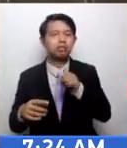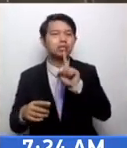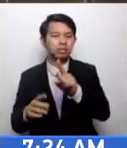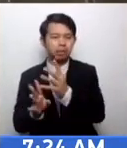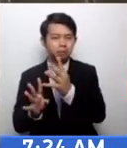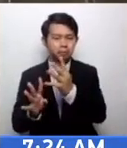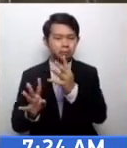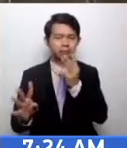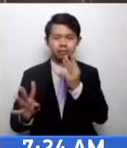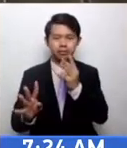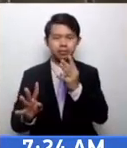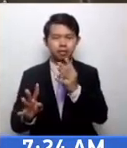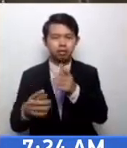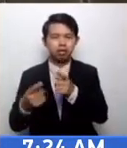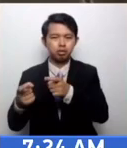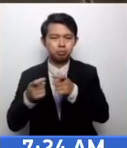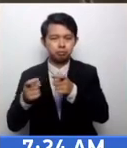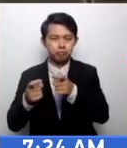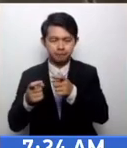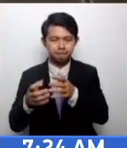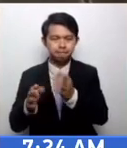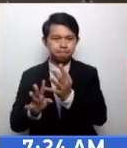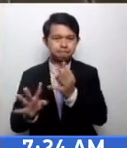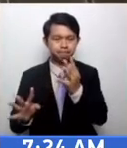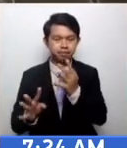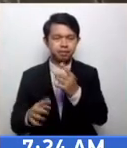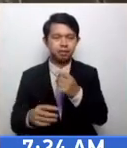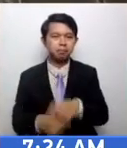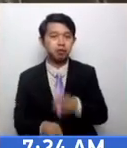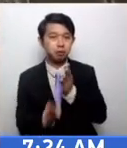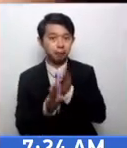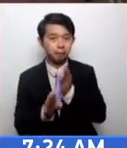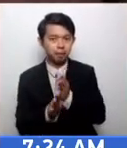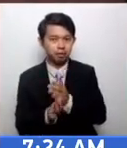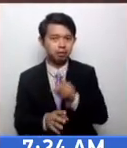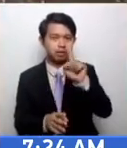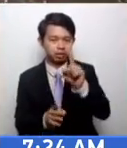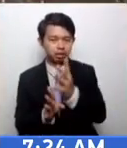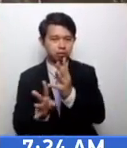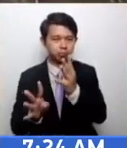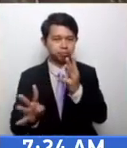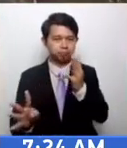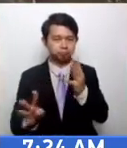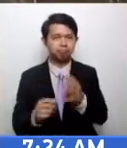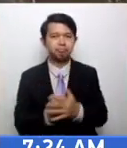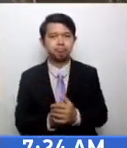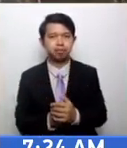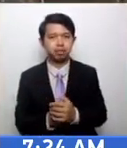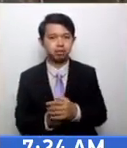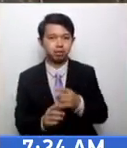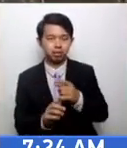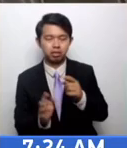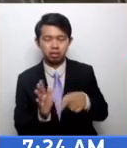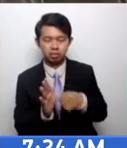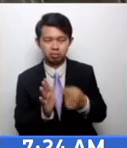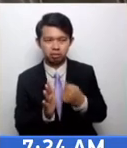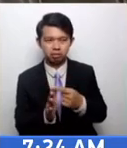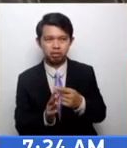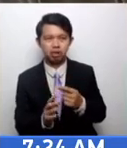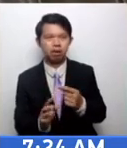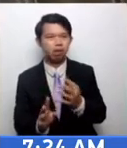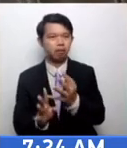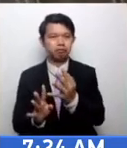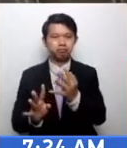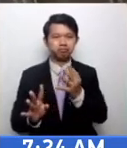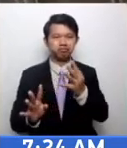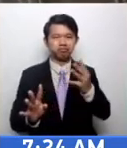controller para yung pila ng bus, iisa lang. Minsan kasi magpila doon, haba ng pila ng, ano, ng mga konduktor.